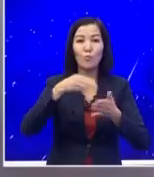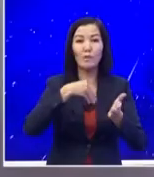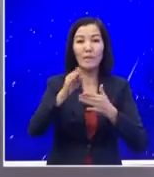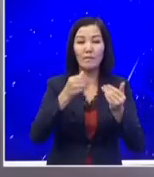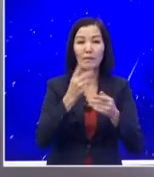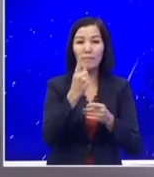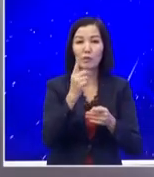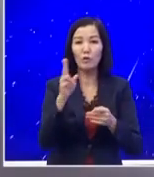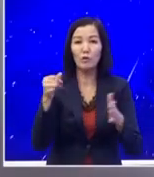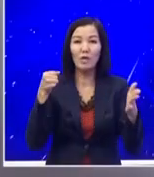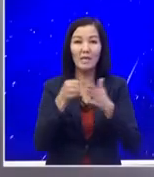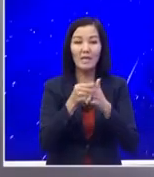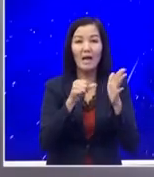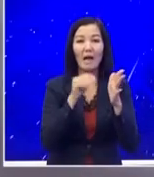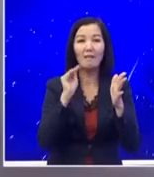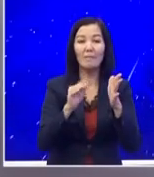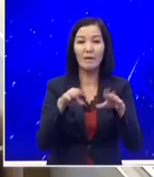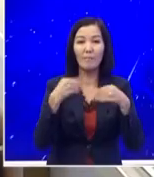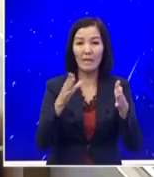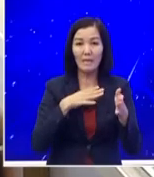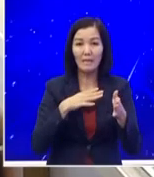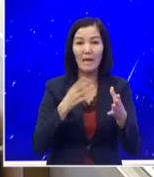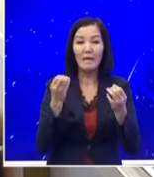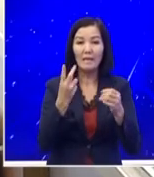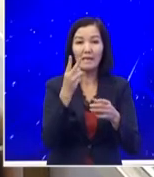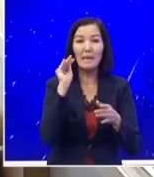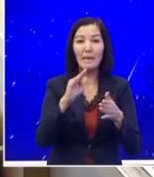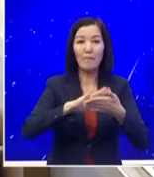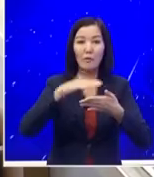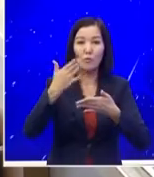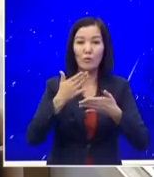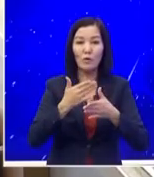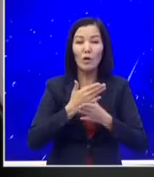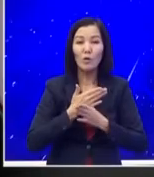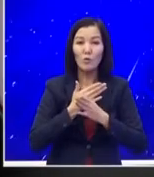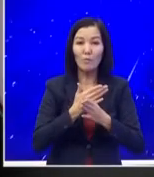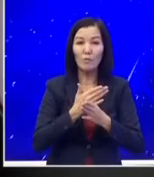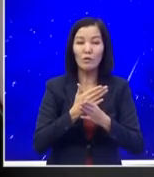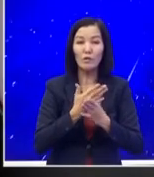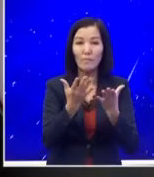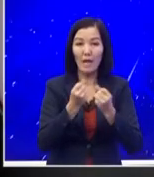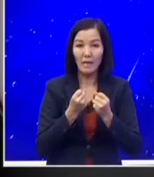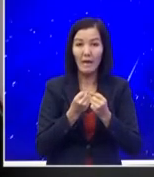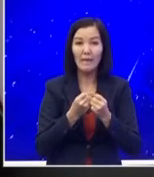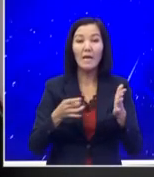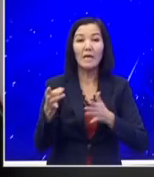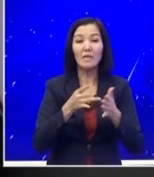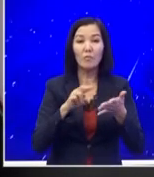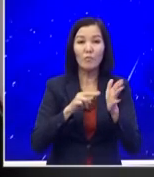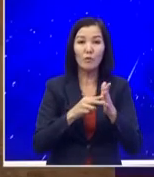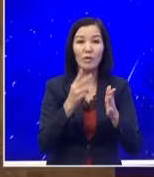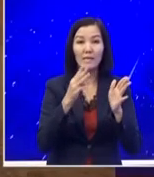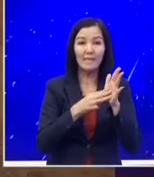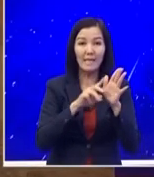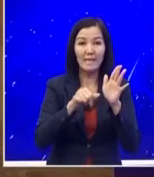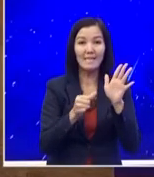1-ші қыркүйекке дейін оның 6 мыңы таратылған. Оған қоса тағы 2 мың ноутбук демеушілер көмегімен алынған. Ал республикалық бюджеттен